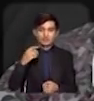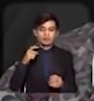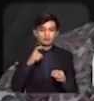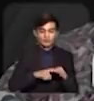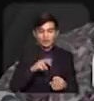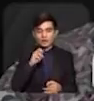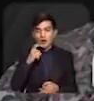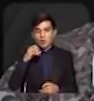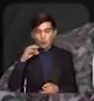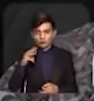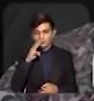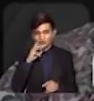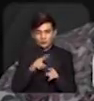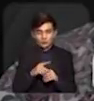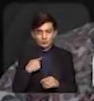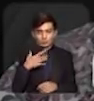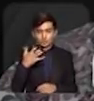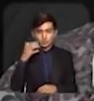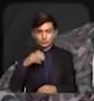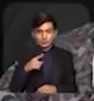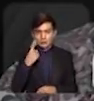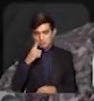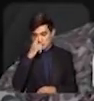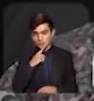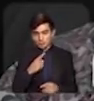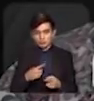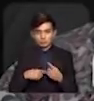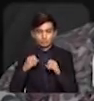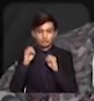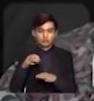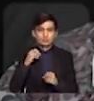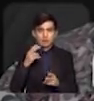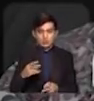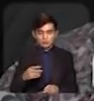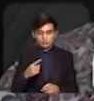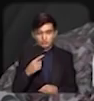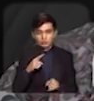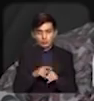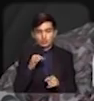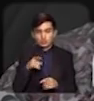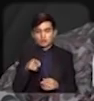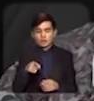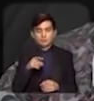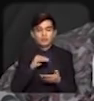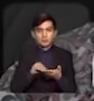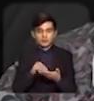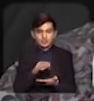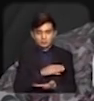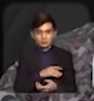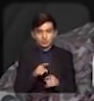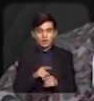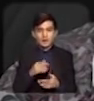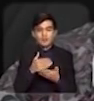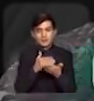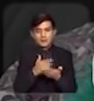біз баламыздың аузынан жырып 500 мың теңгені бір айда қалай қайтарамыз. Еще ол жерде айтылады, нетпесе